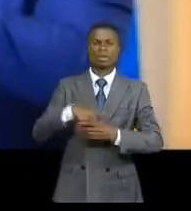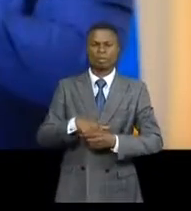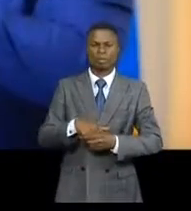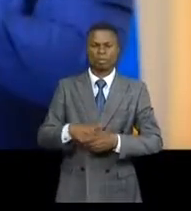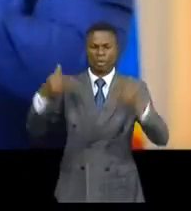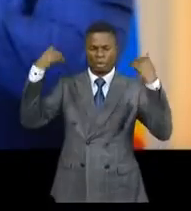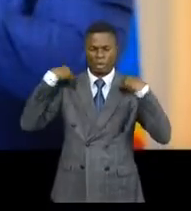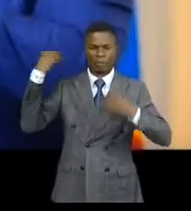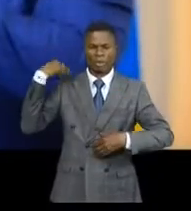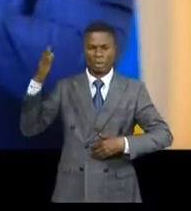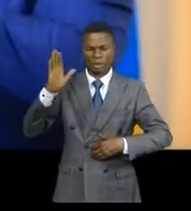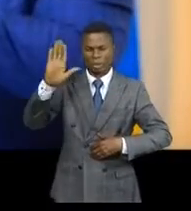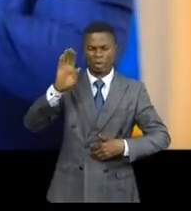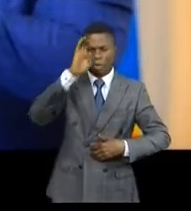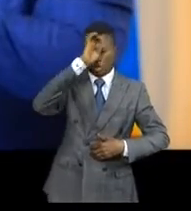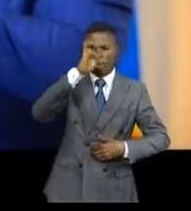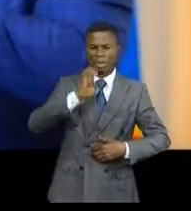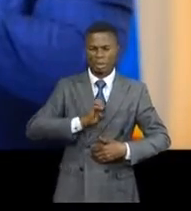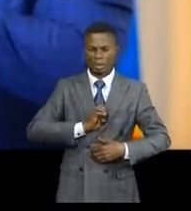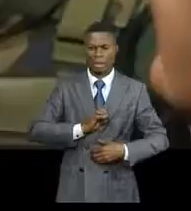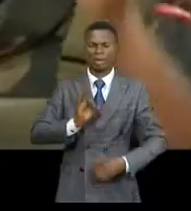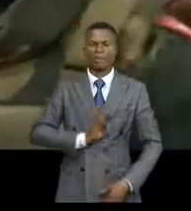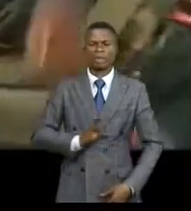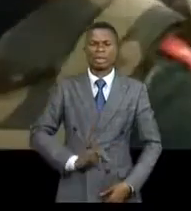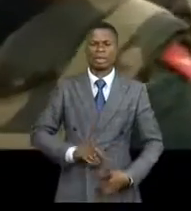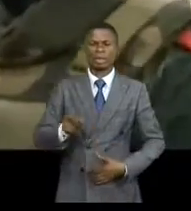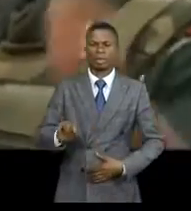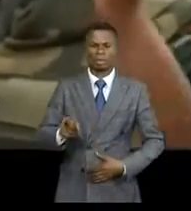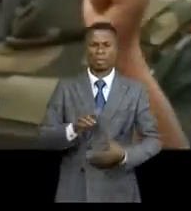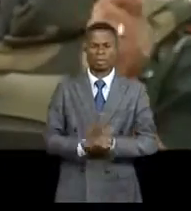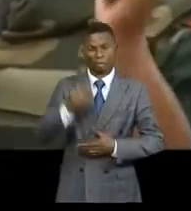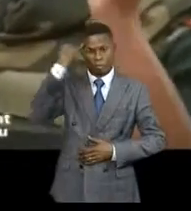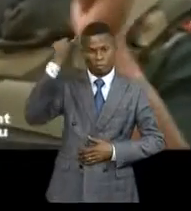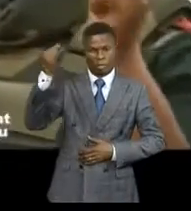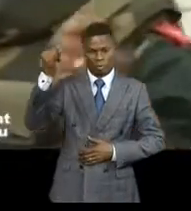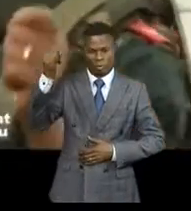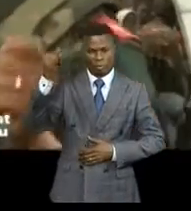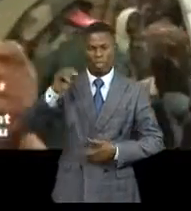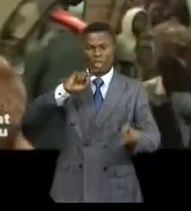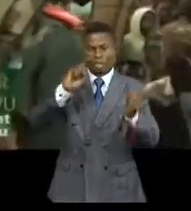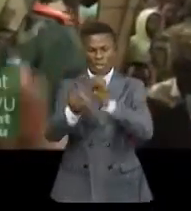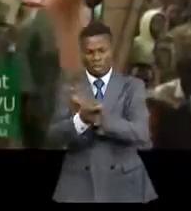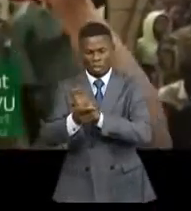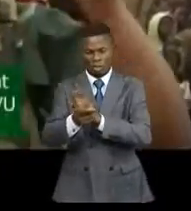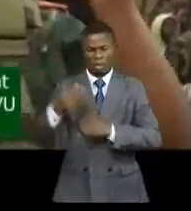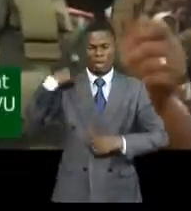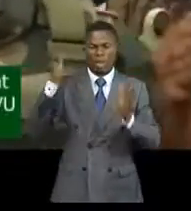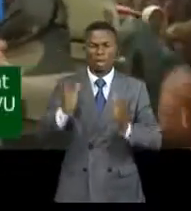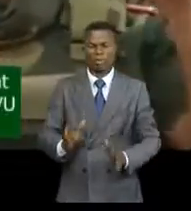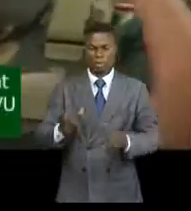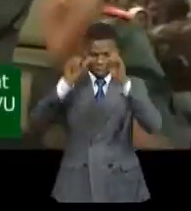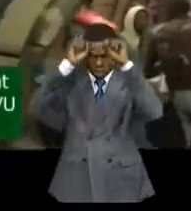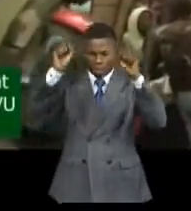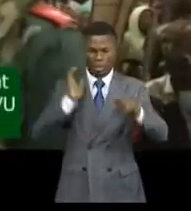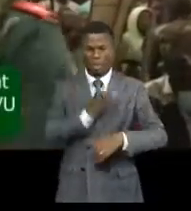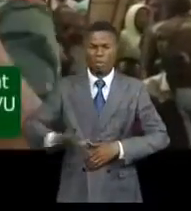chef de l'État, son Excellence Félix Antoine Tshisekedi. Na kade ya état de siège oyo mokonzi ya mboka